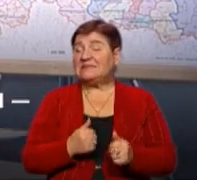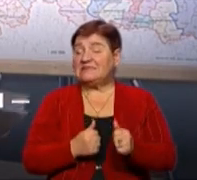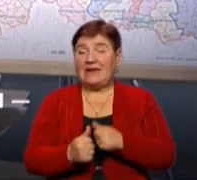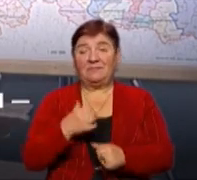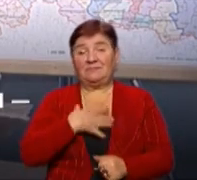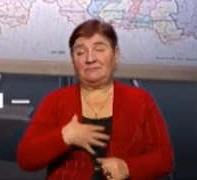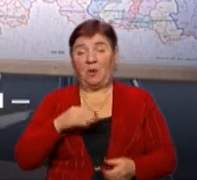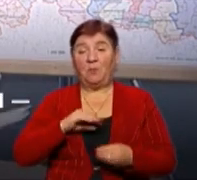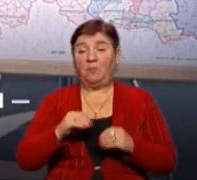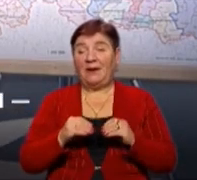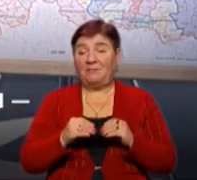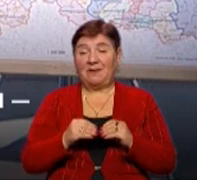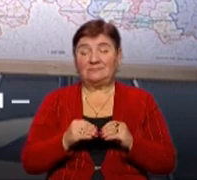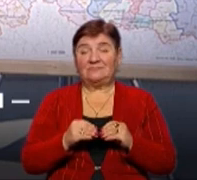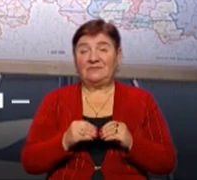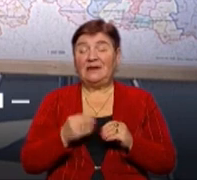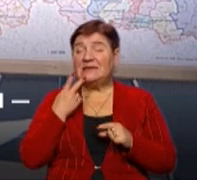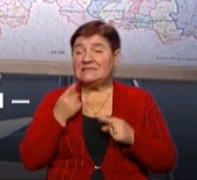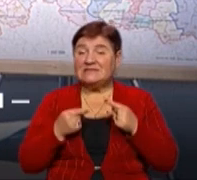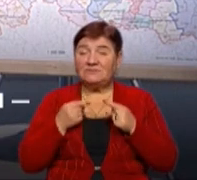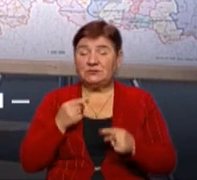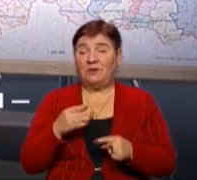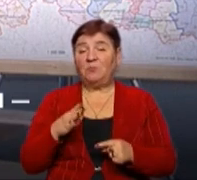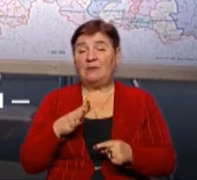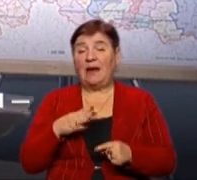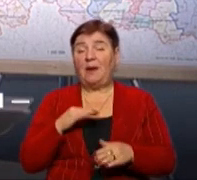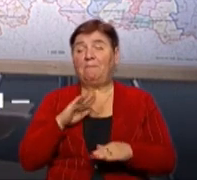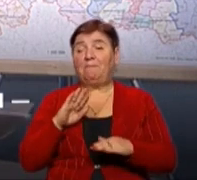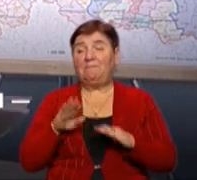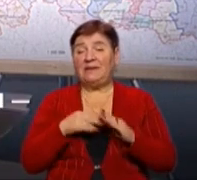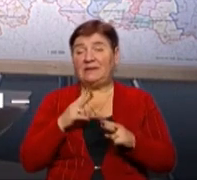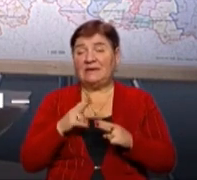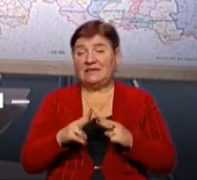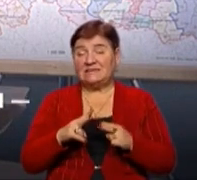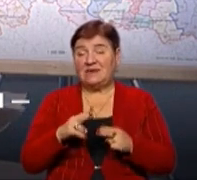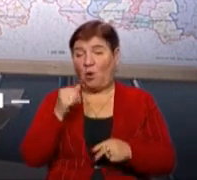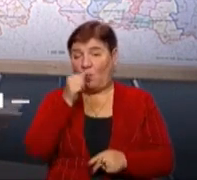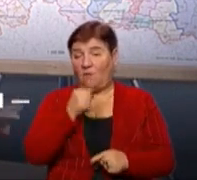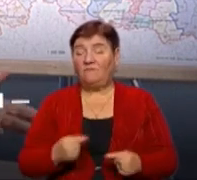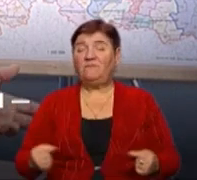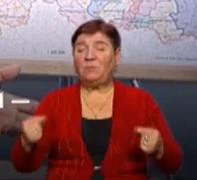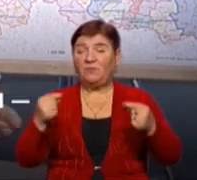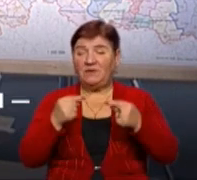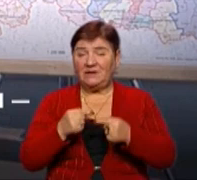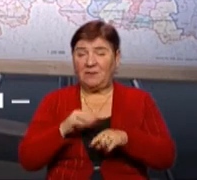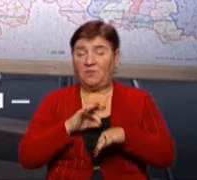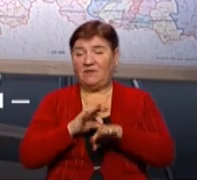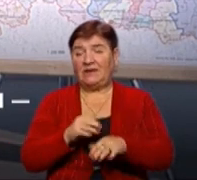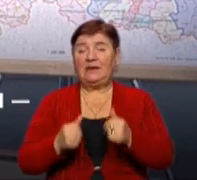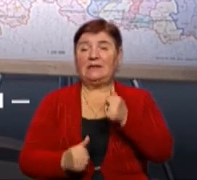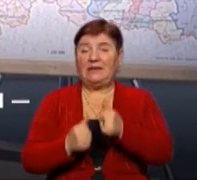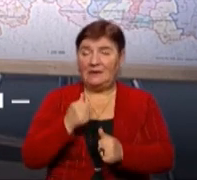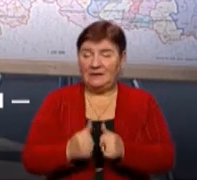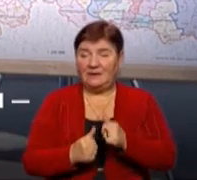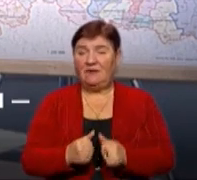найбільш нагальна проблема, це, і завжди вона буває під кінець року, це укладання відповідних, проведення